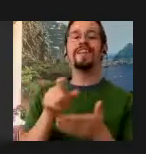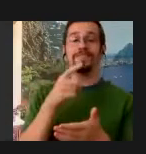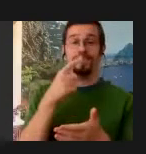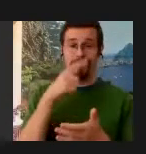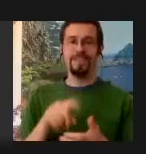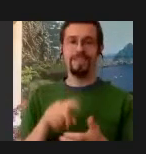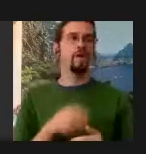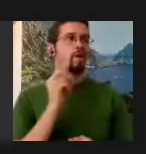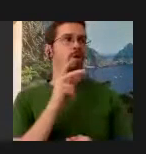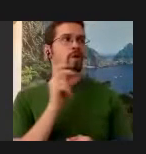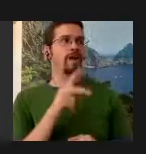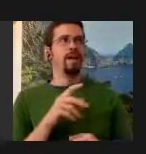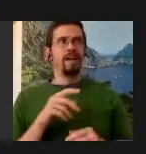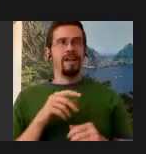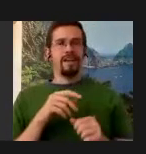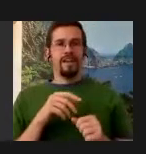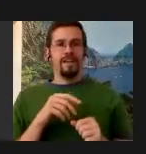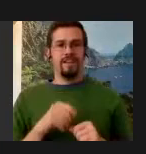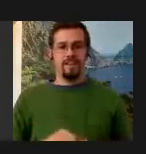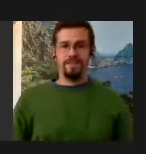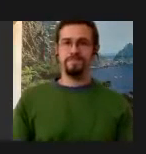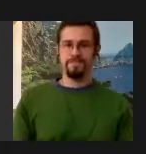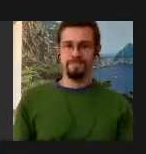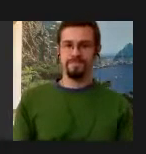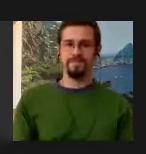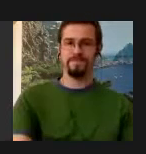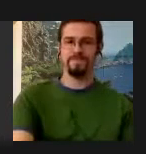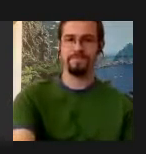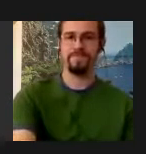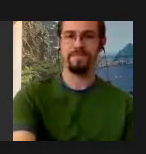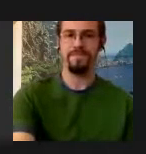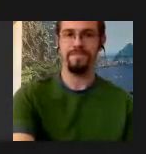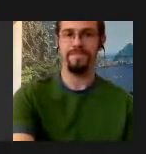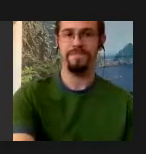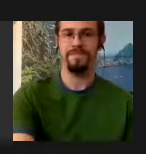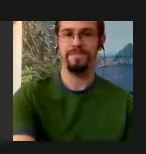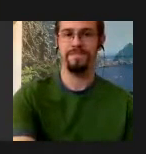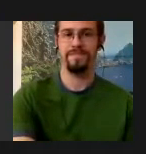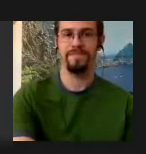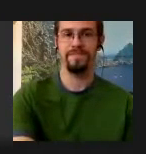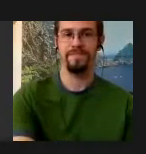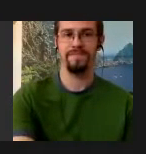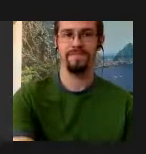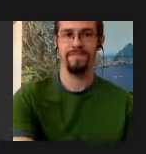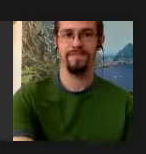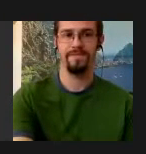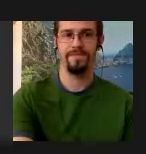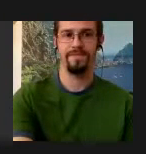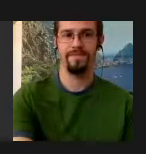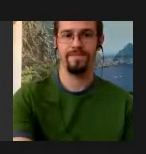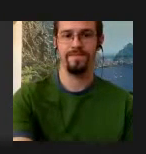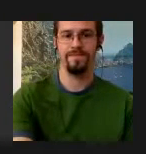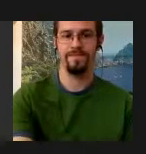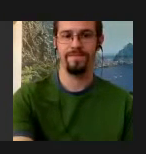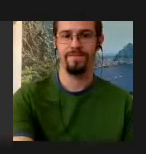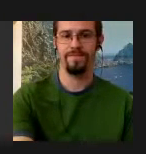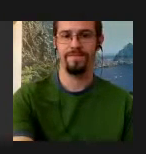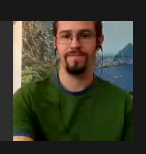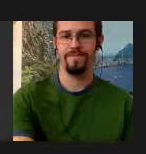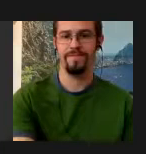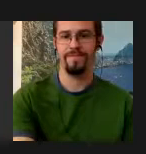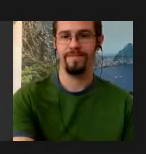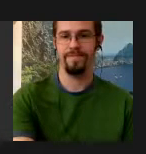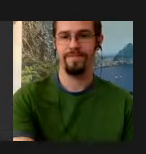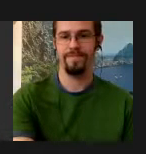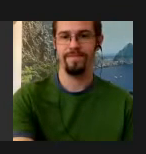Okay. دونك وفاء مدام فاليري قالت لك انا اشكرك كثيرا من اجل هذا العمل